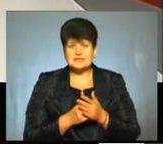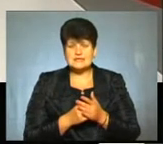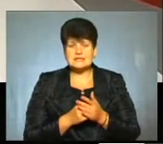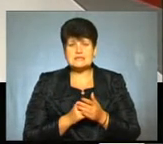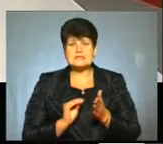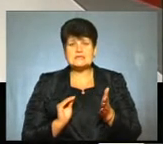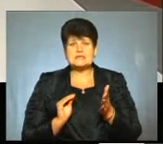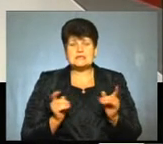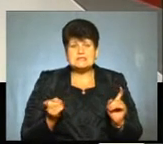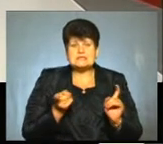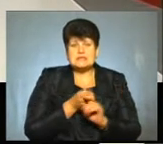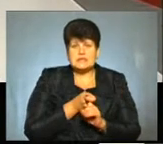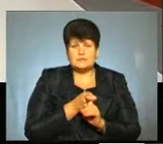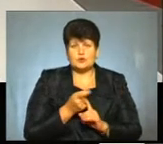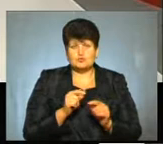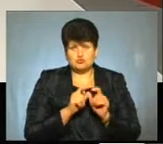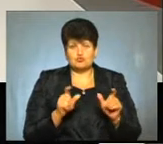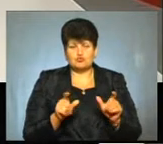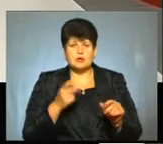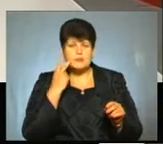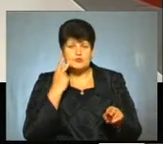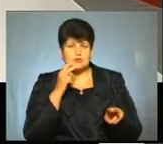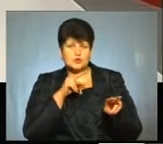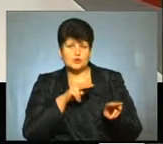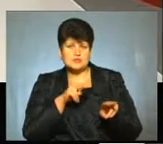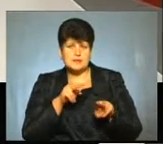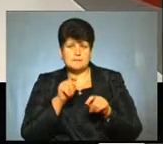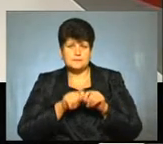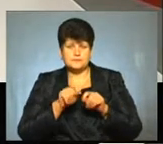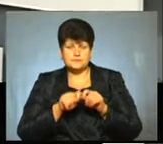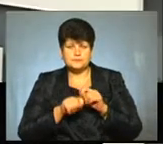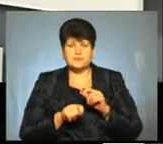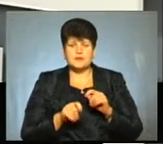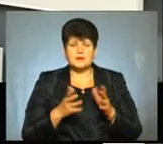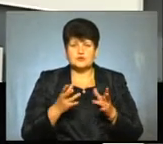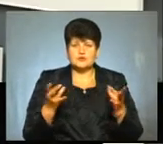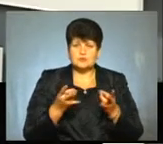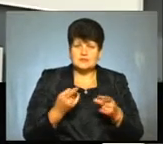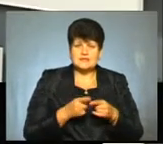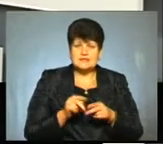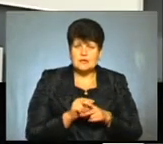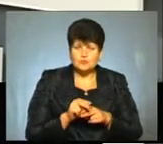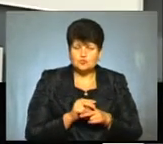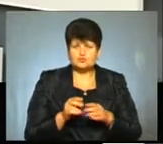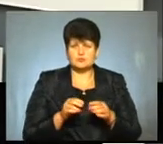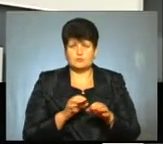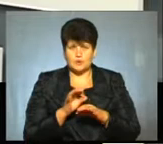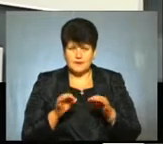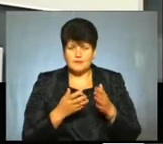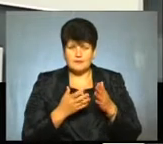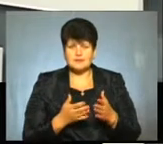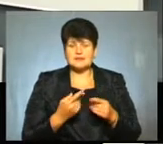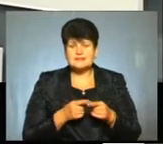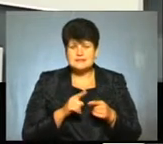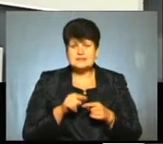закріплюємо відповідальну структуру, яка бере на себе на баланс, і вона постійно це моніторить, слідкує, якщо необхідно, це ремонтує ці проекти.